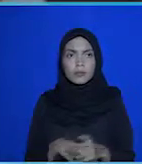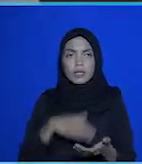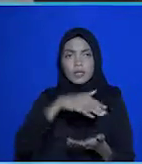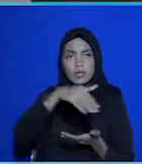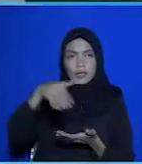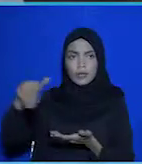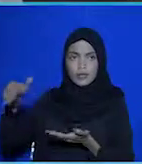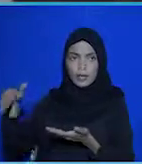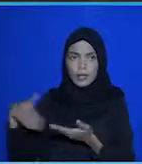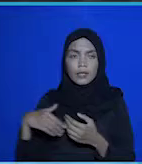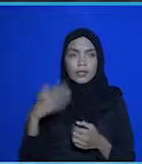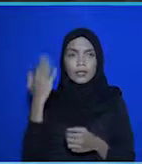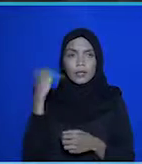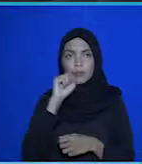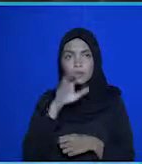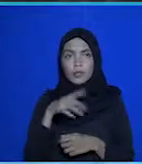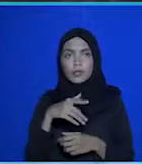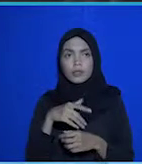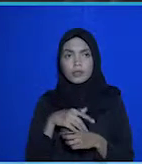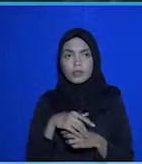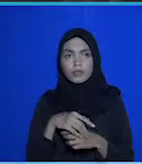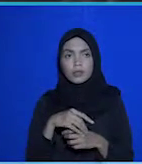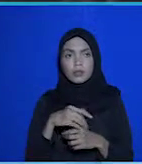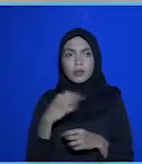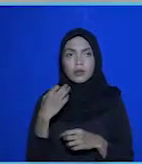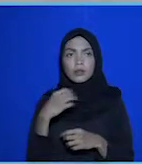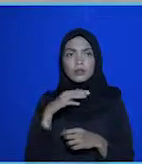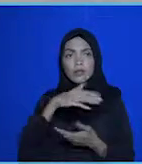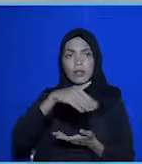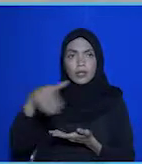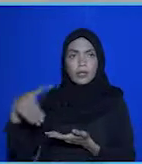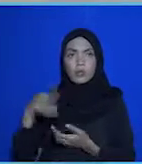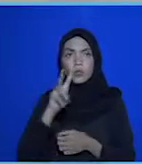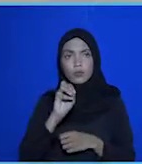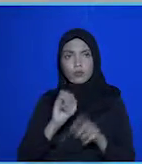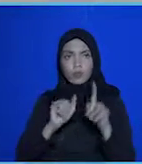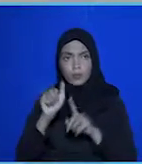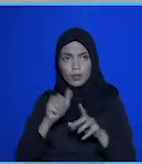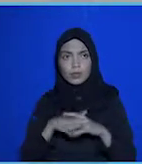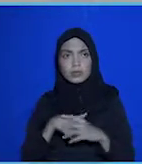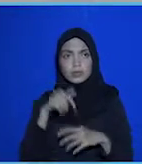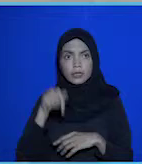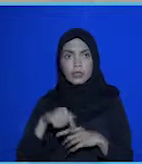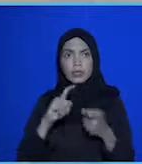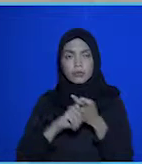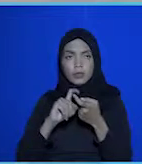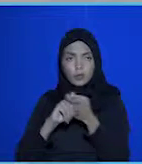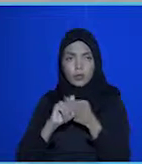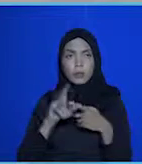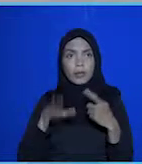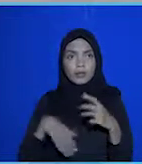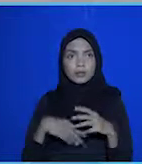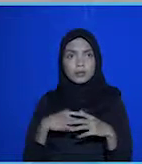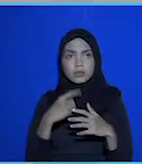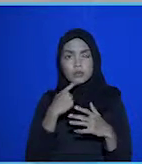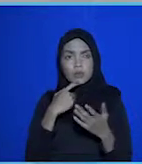kami tadi sampaikan itu data existing 2018 ya. Dan saat ini rekan-rekan kami tengah